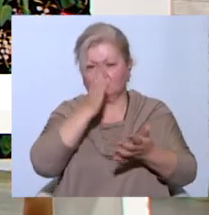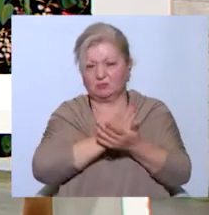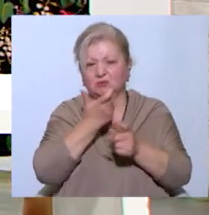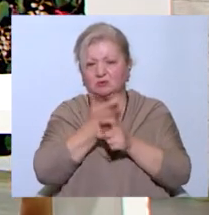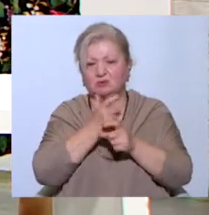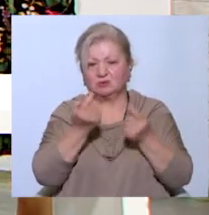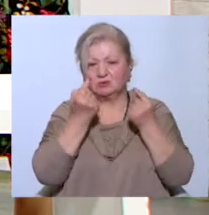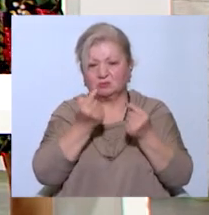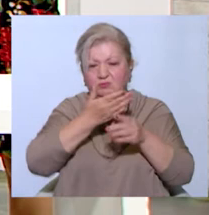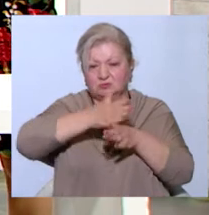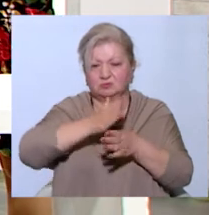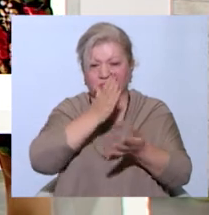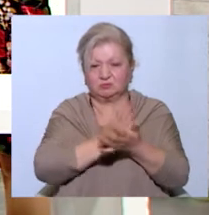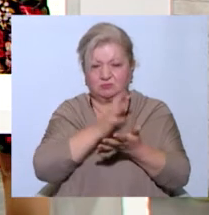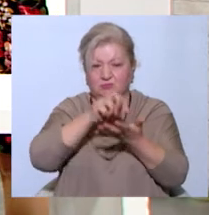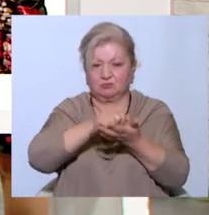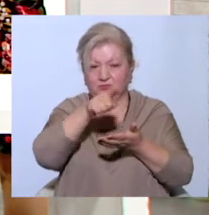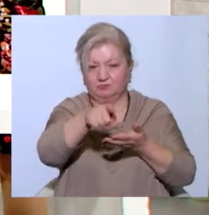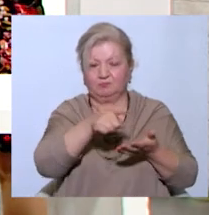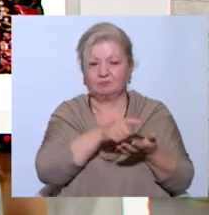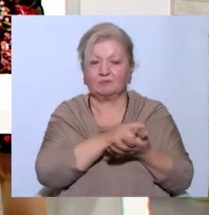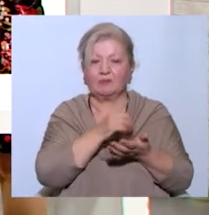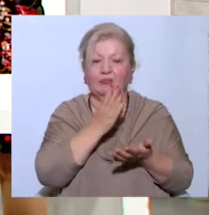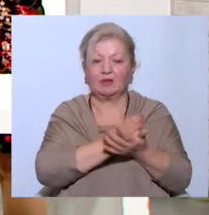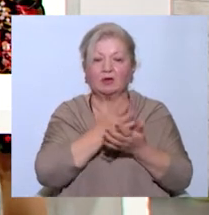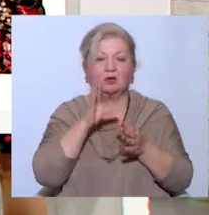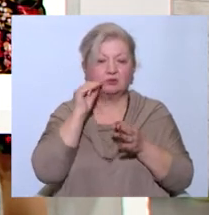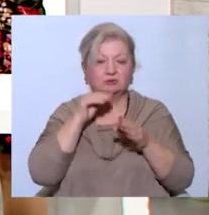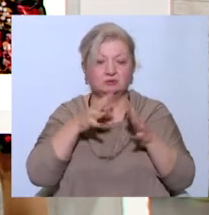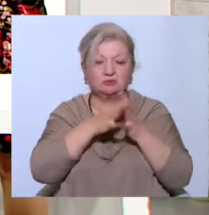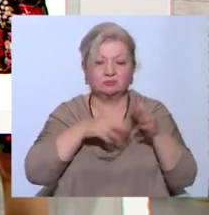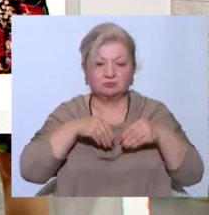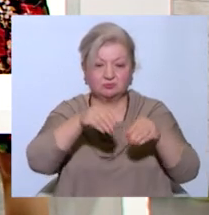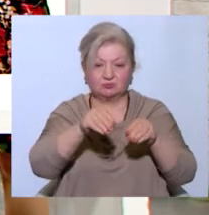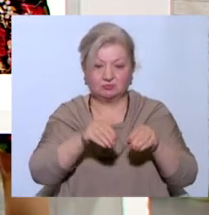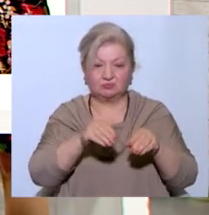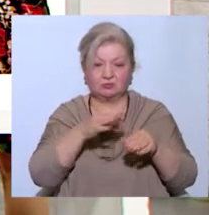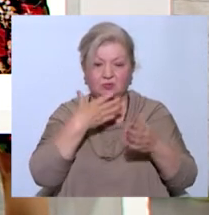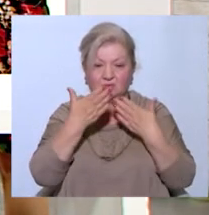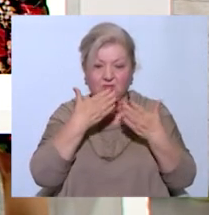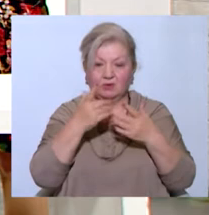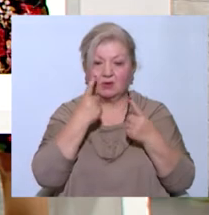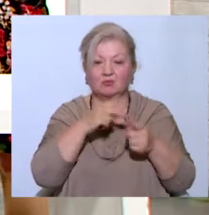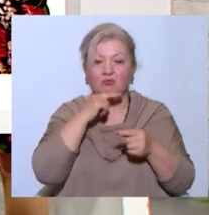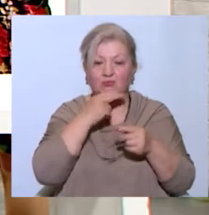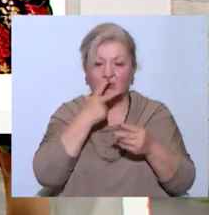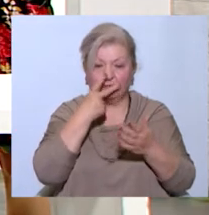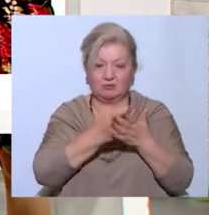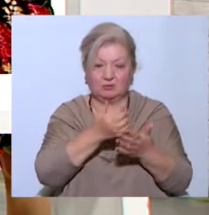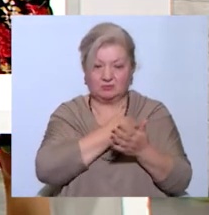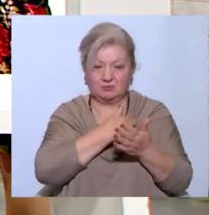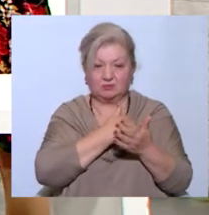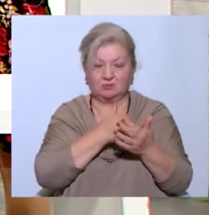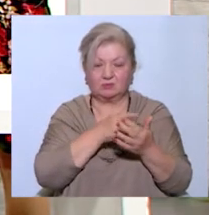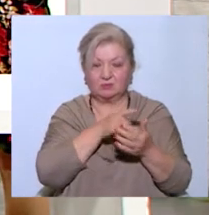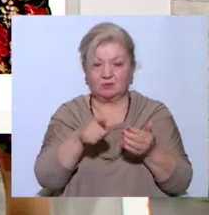უჭირავს მთლიან წრიულ დიაგრამაზეც. როდესაც სოფლის მეურნეობა საუბრობ, ერთ რამეზე მინდა შევაჩერო ყურადღება და დავასრულოთ შემდეგ